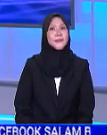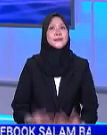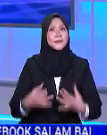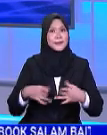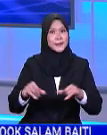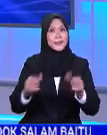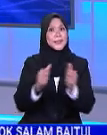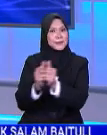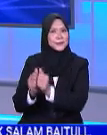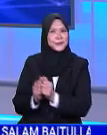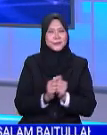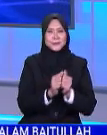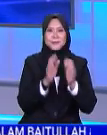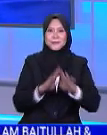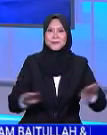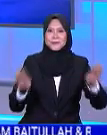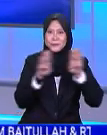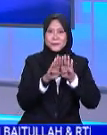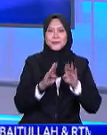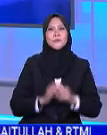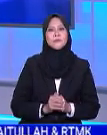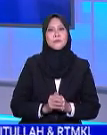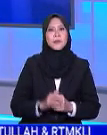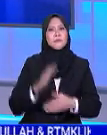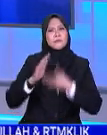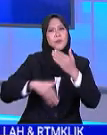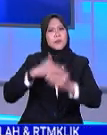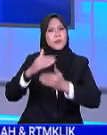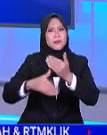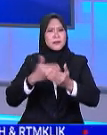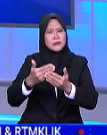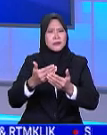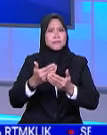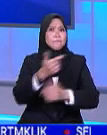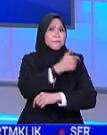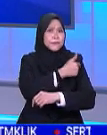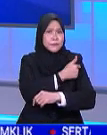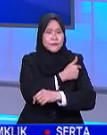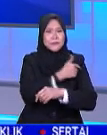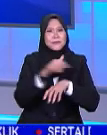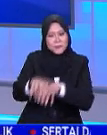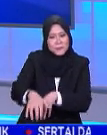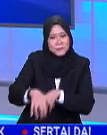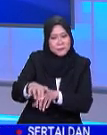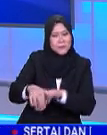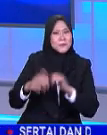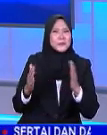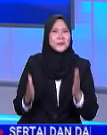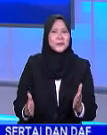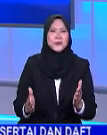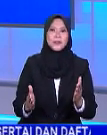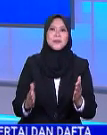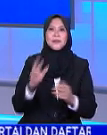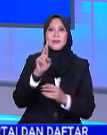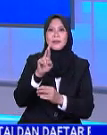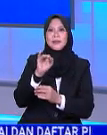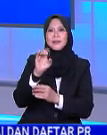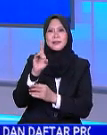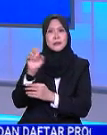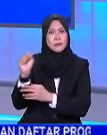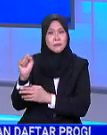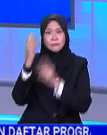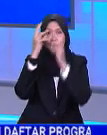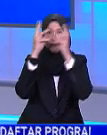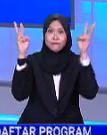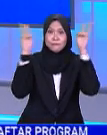Masih bersama berita perdana. Proses vaksinasi pekebun kecil Rista dalam kalangan masyarakat orang asli dipermudah.